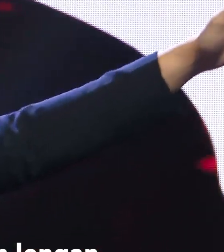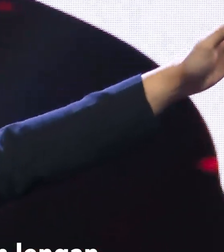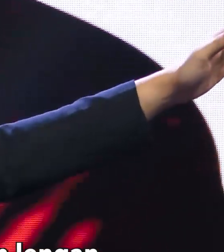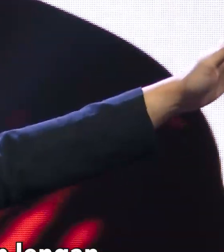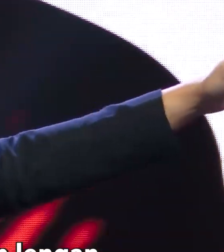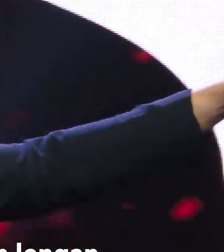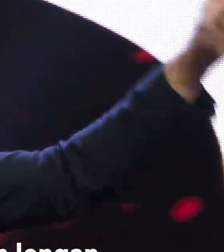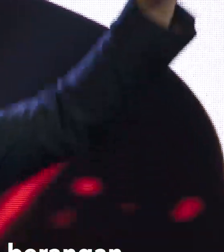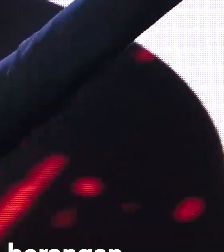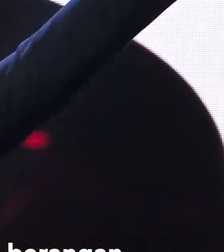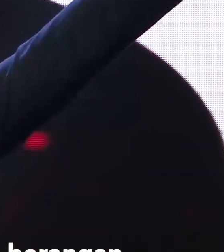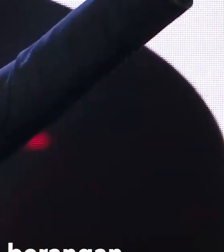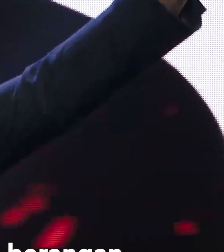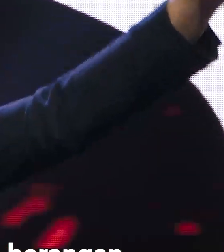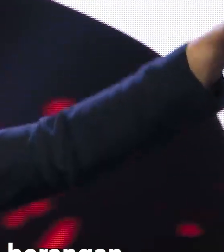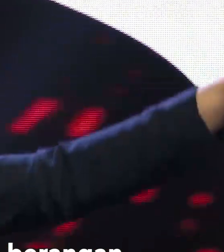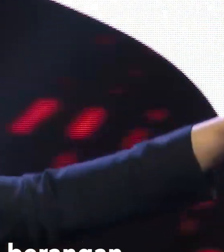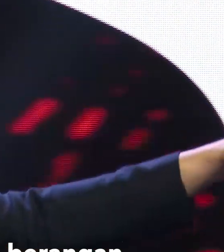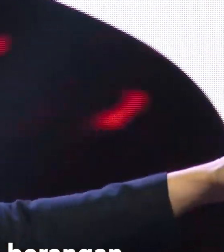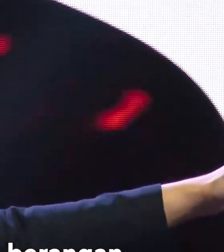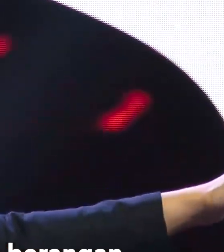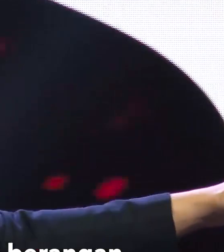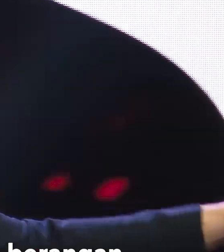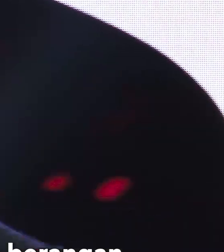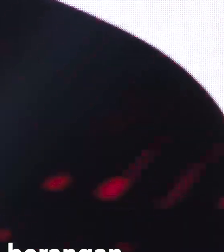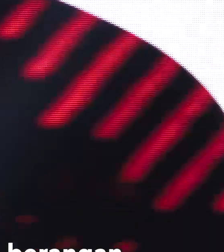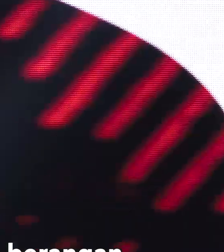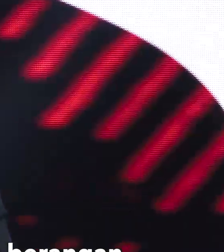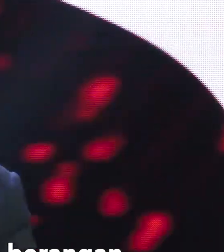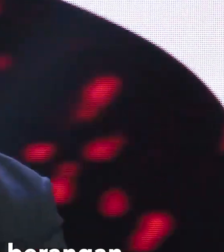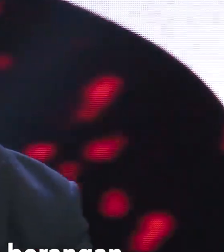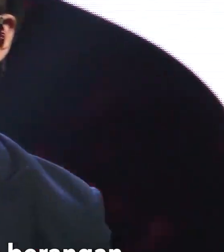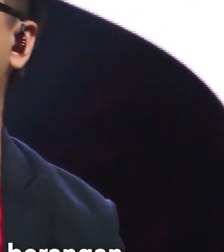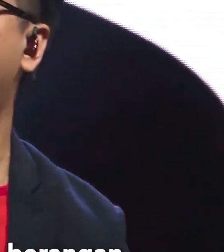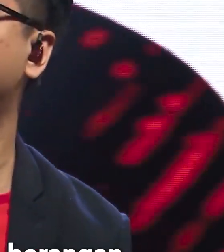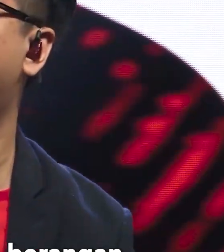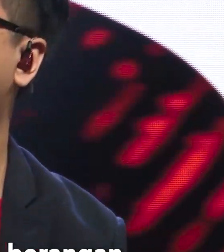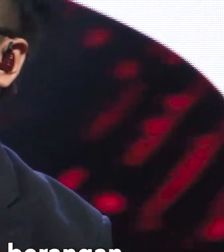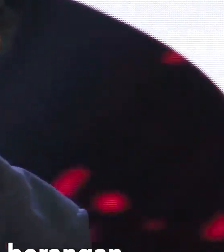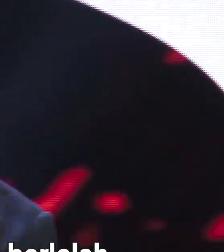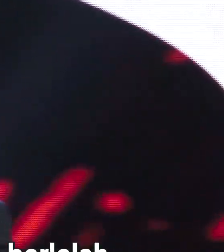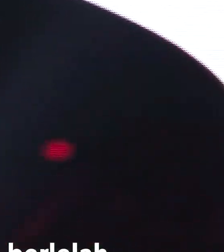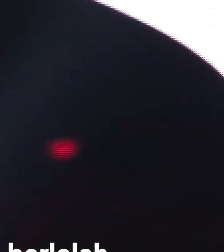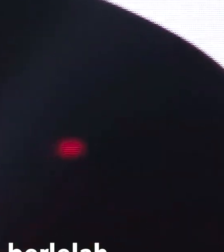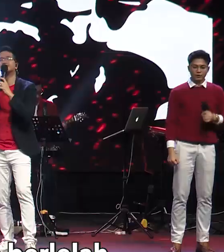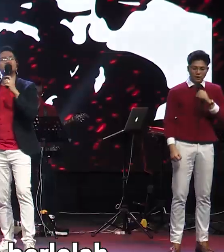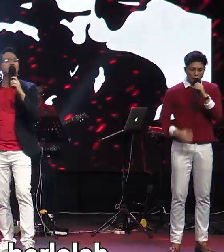singkat dengan bergerak maju, bukan hanya berangan.